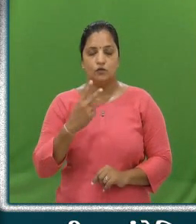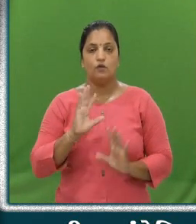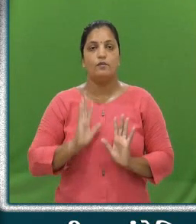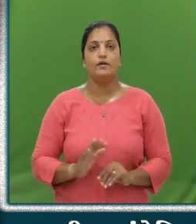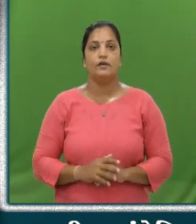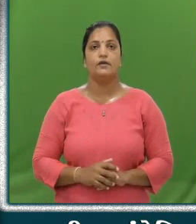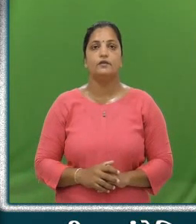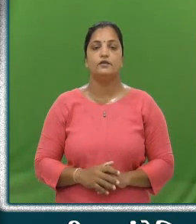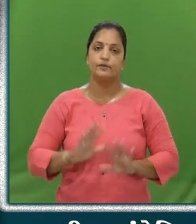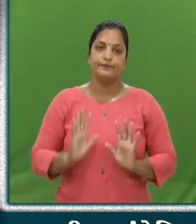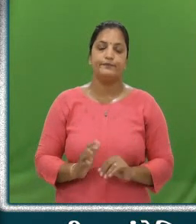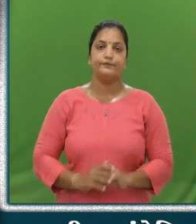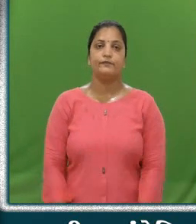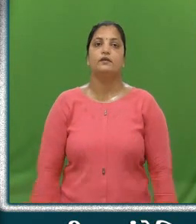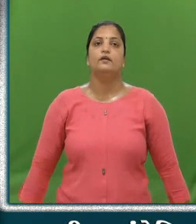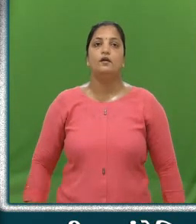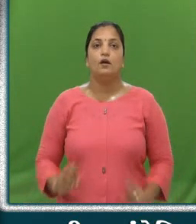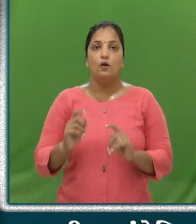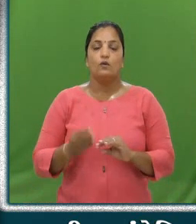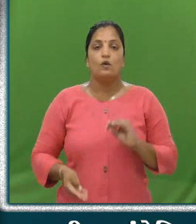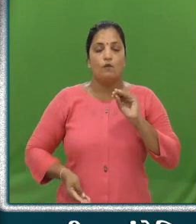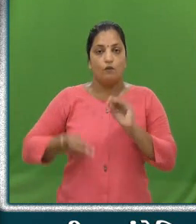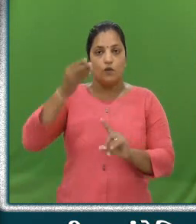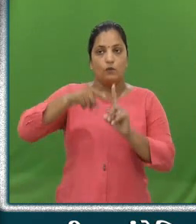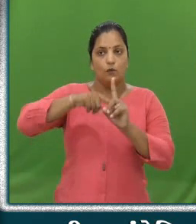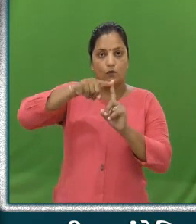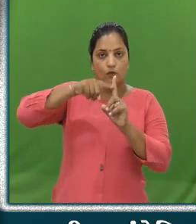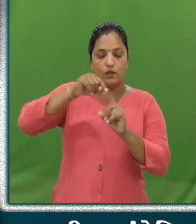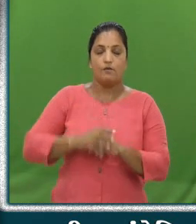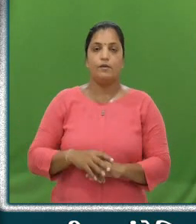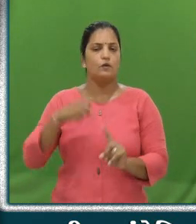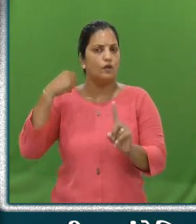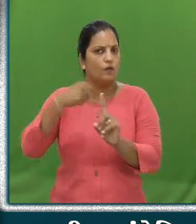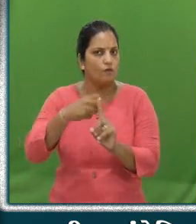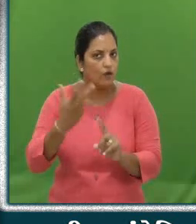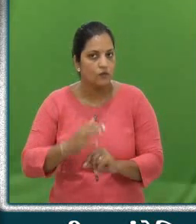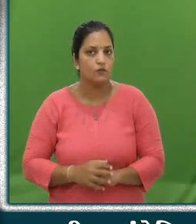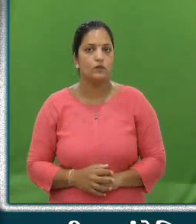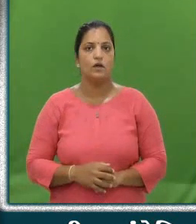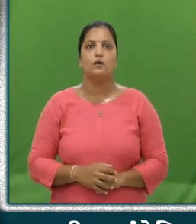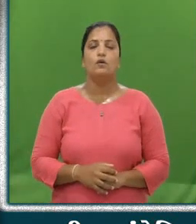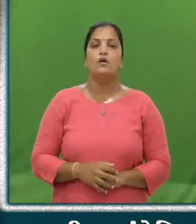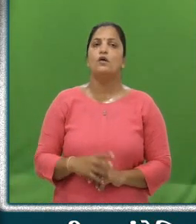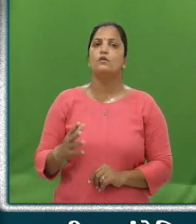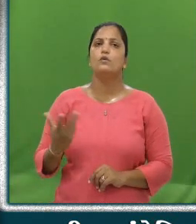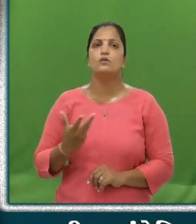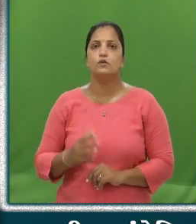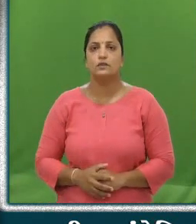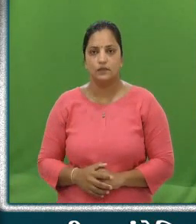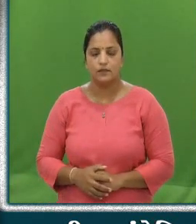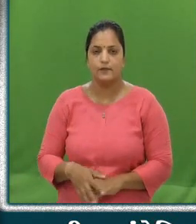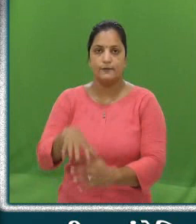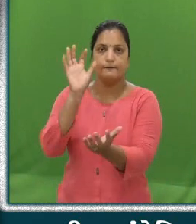એ કરતો હોય છે એટલે જો વધુ તાપમાન હોય તો શું અસર થાય અને ઓછું તાપમાન હોય તો